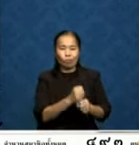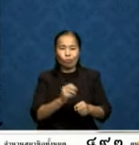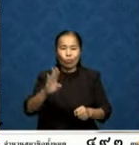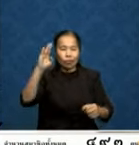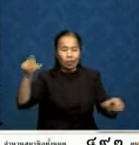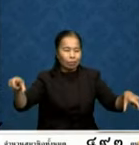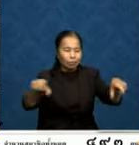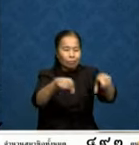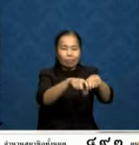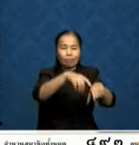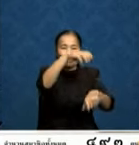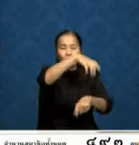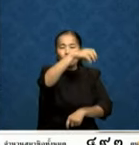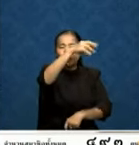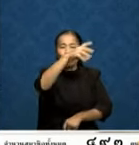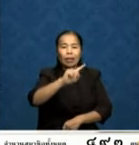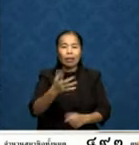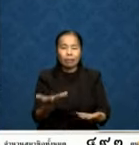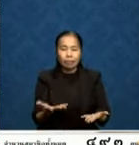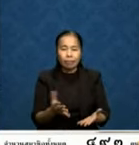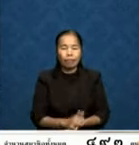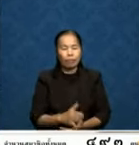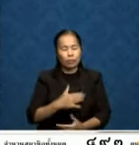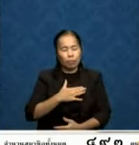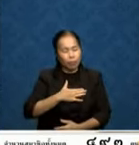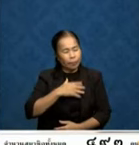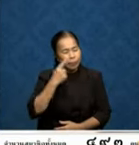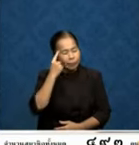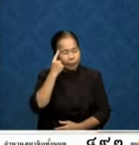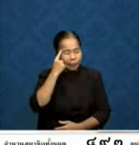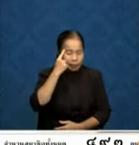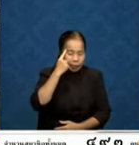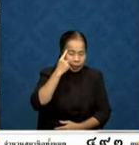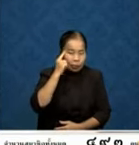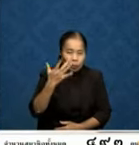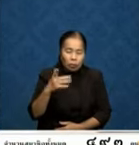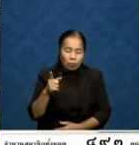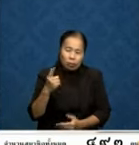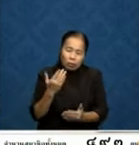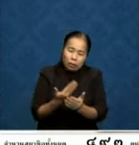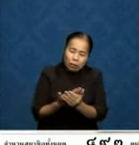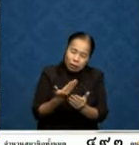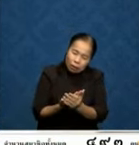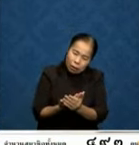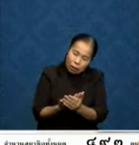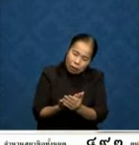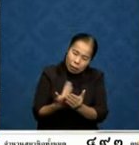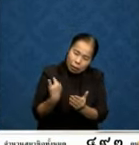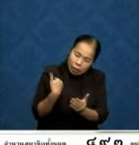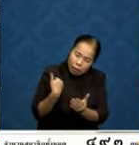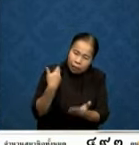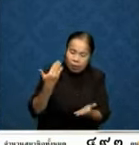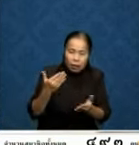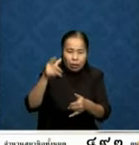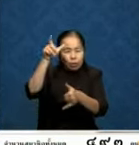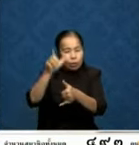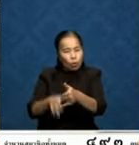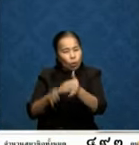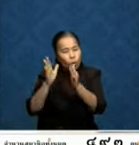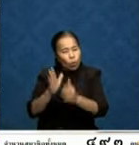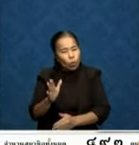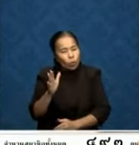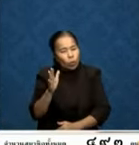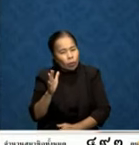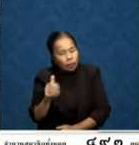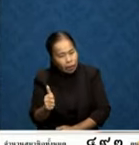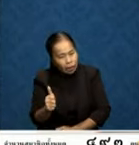คือผมไม่รู้ครับคือจะพูดว่าท่านมีตังเป็นคนดียอยักษ์กาลัน